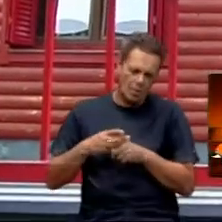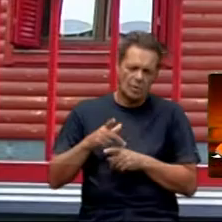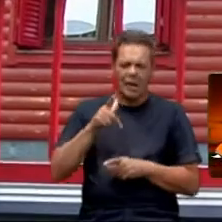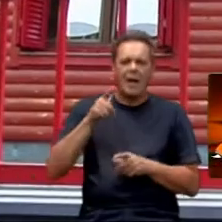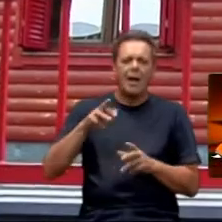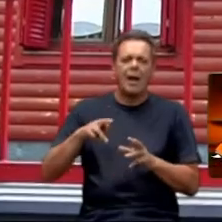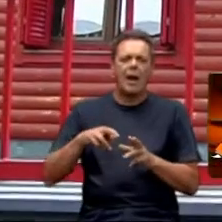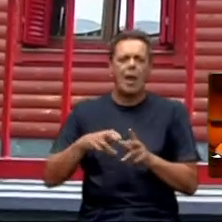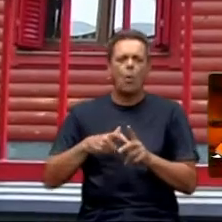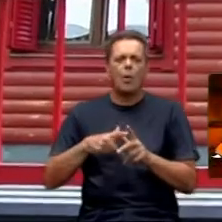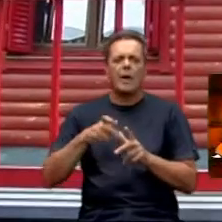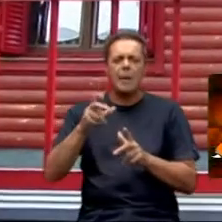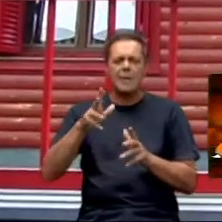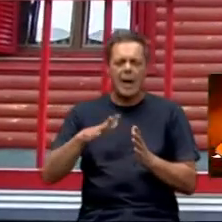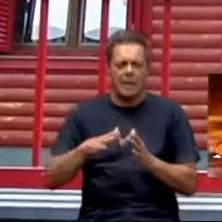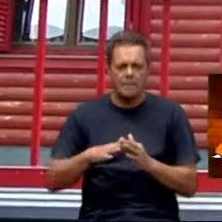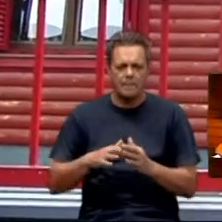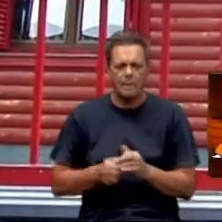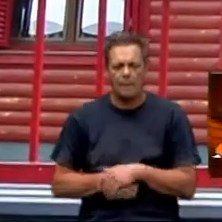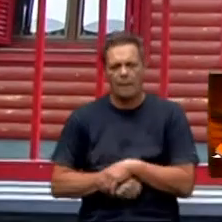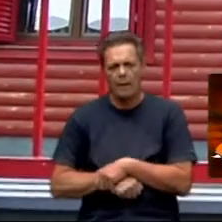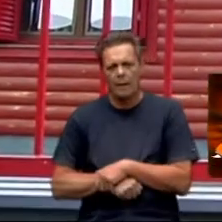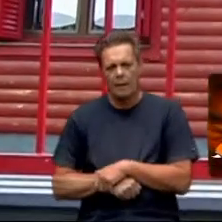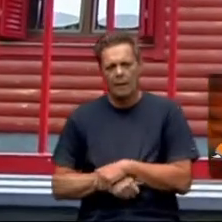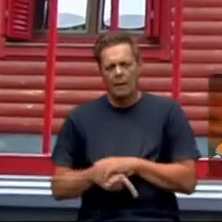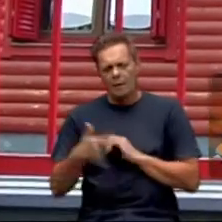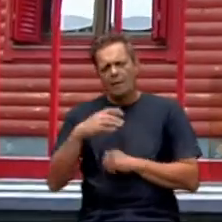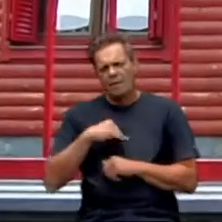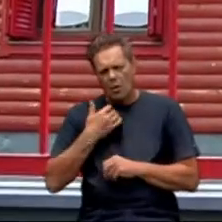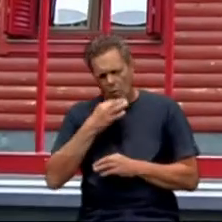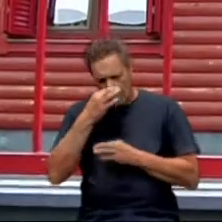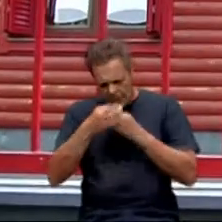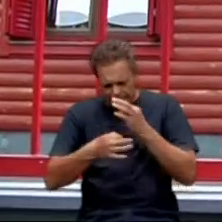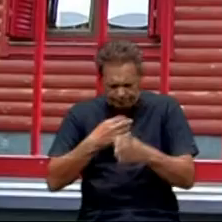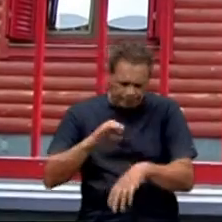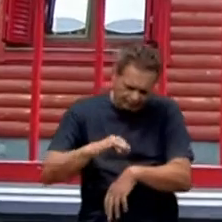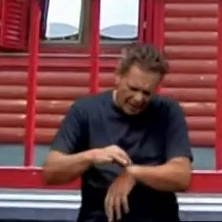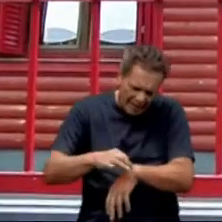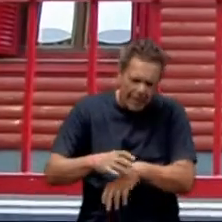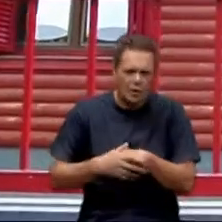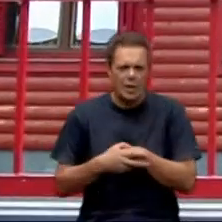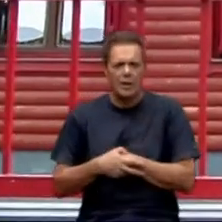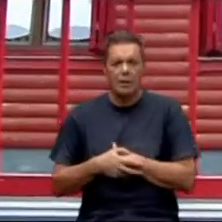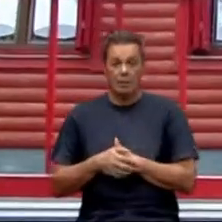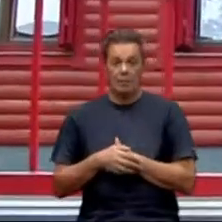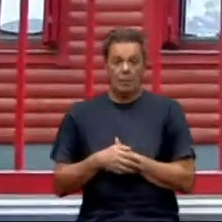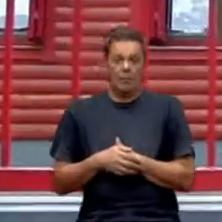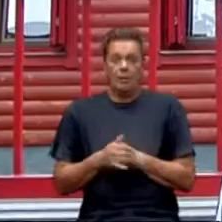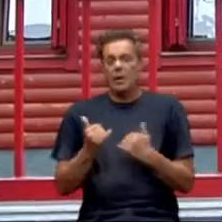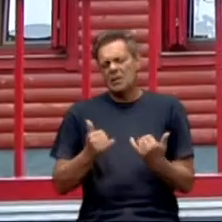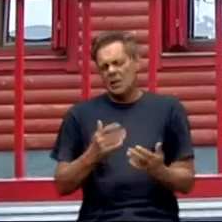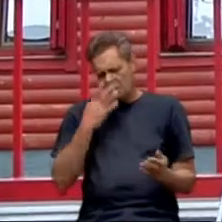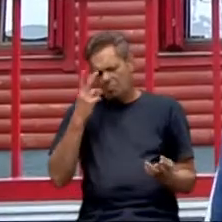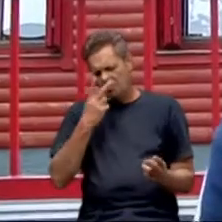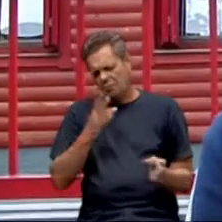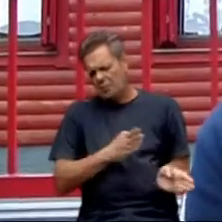sa 17 godina mi je dijagnosticirana. Dvije godine liječenja i sada su redovne kontrole. Nisam